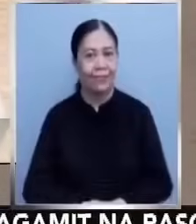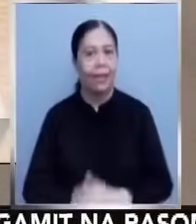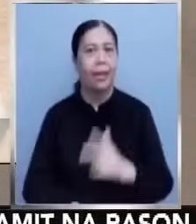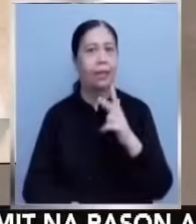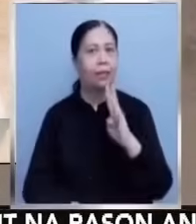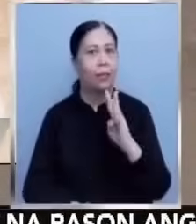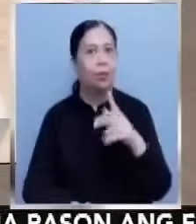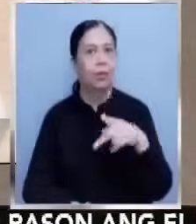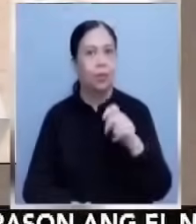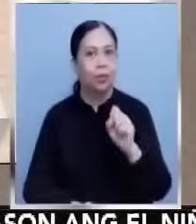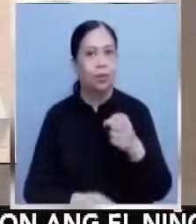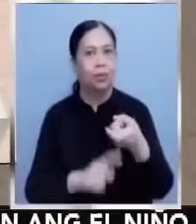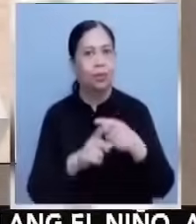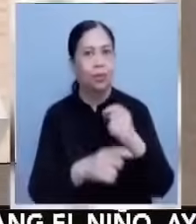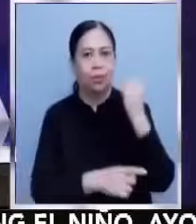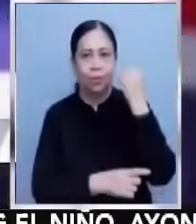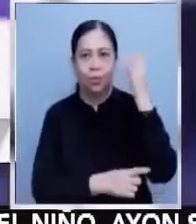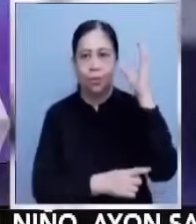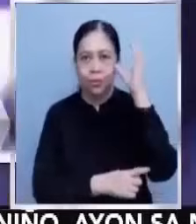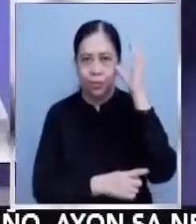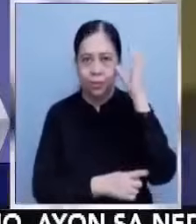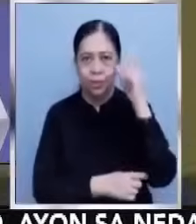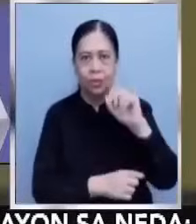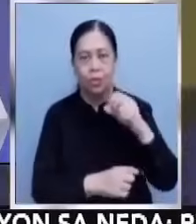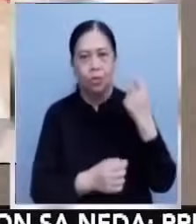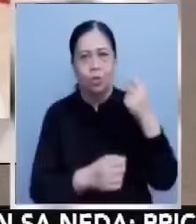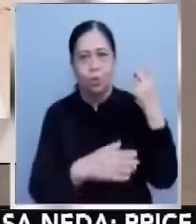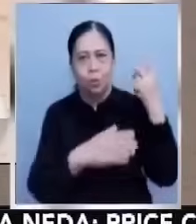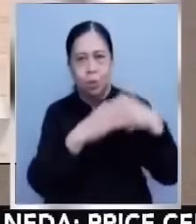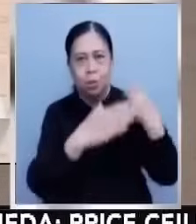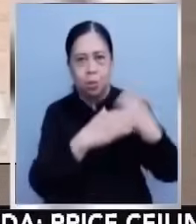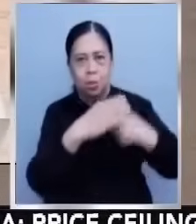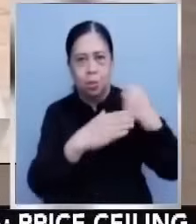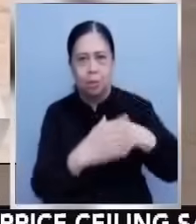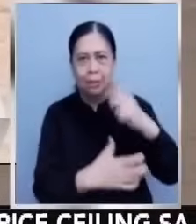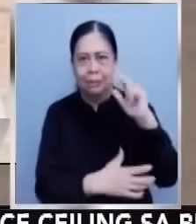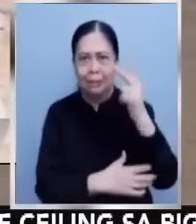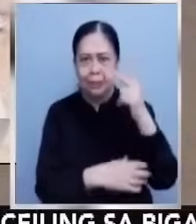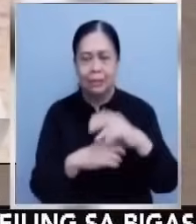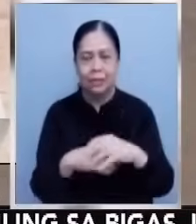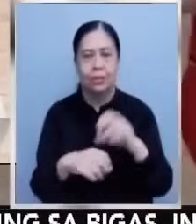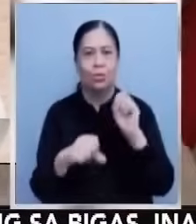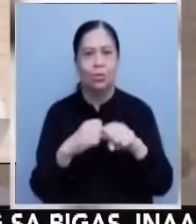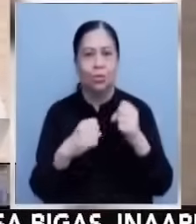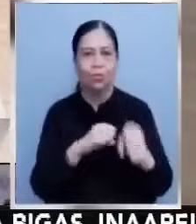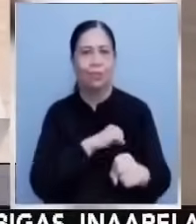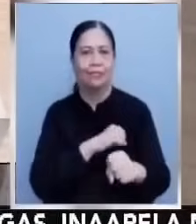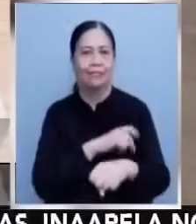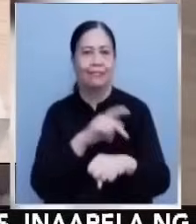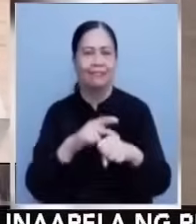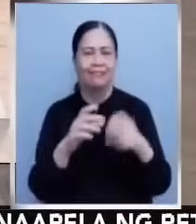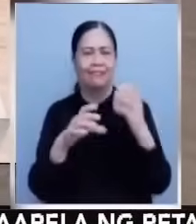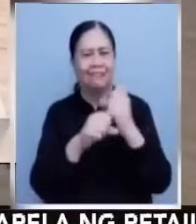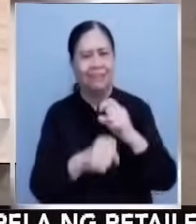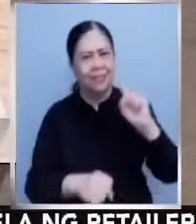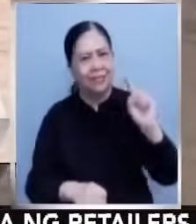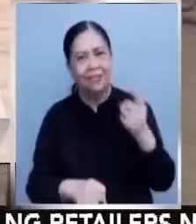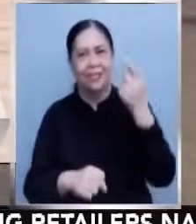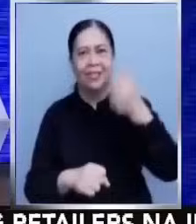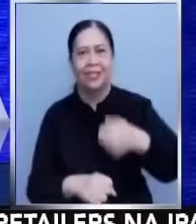ay galing kay Jordan Clarkson na nagpaulan ng 3. At dahil dyan, nakuha ng Gilas ang kanilang unang panalo sa FIBA